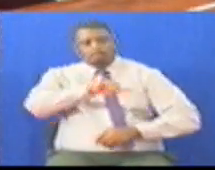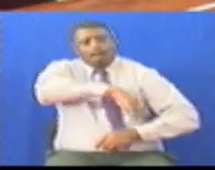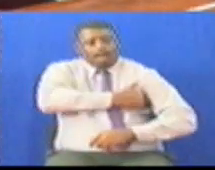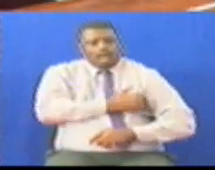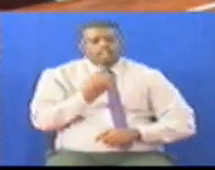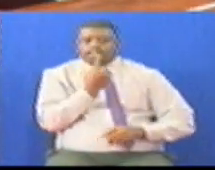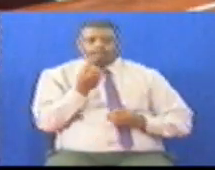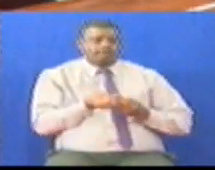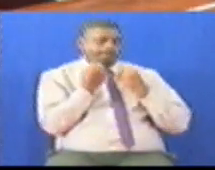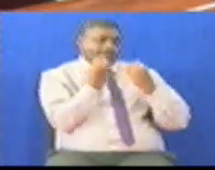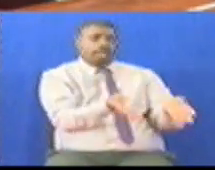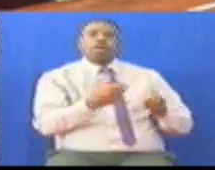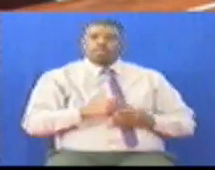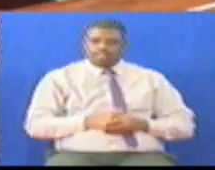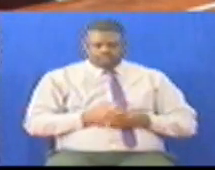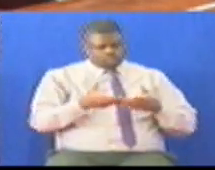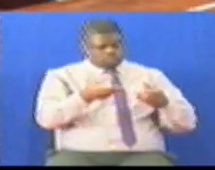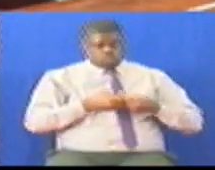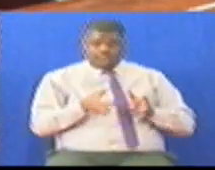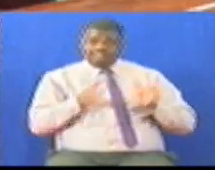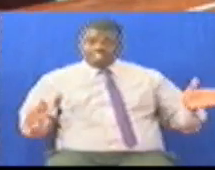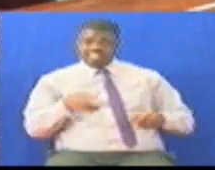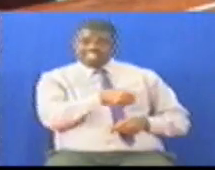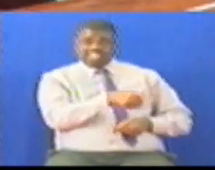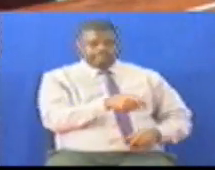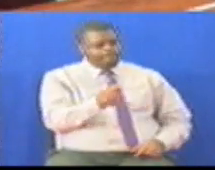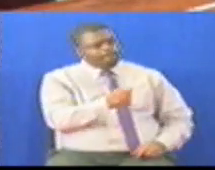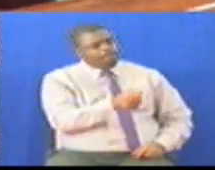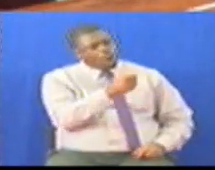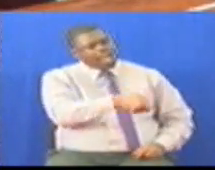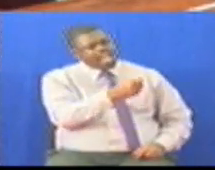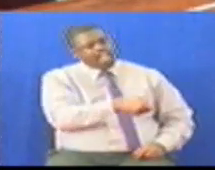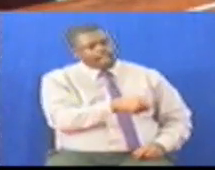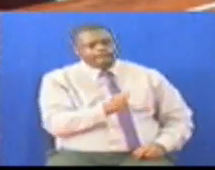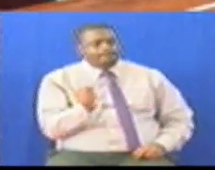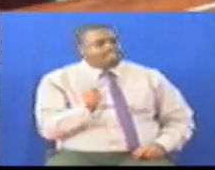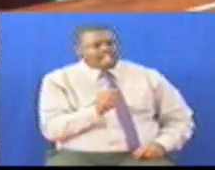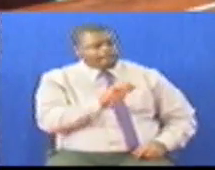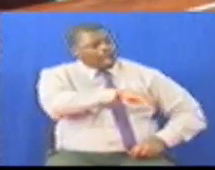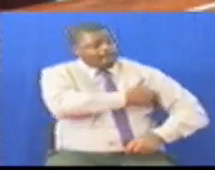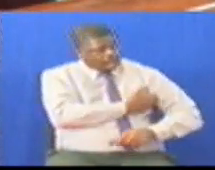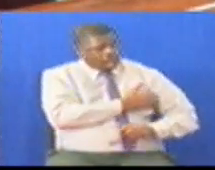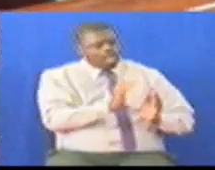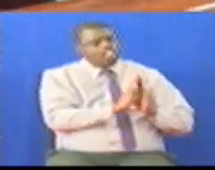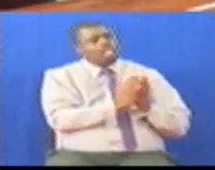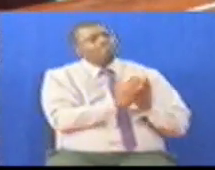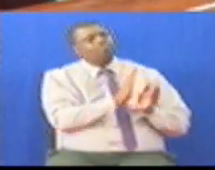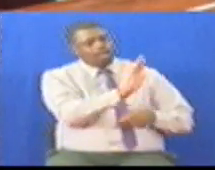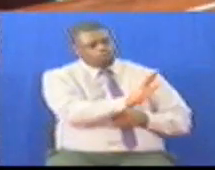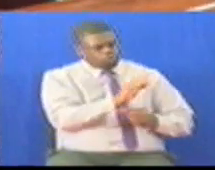Nataka nichukue nafasi kumpongeza mzee Mkapa kwa kitabu chake. Tunakisoma,